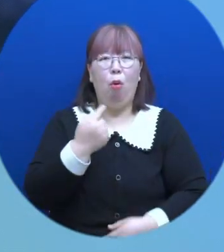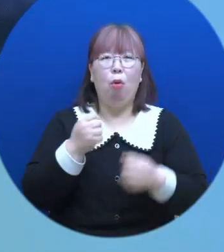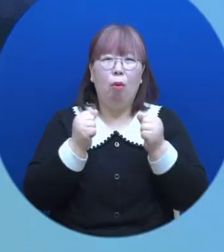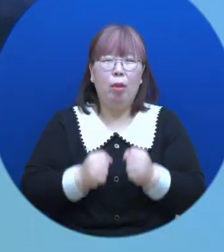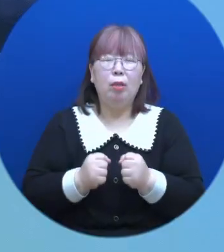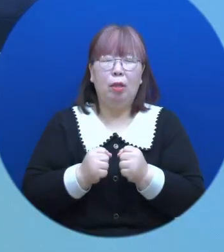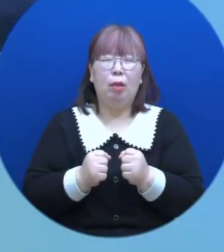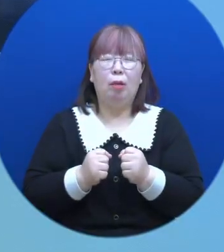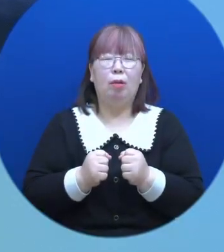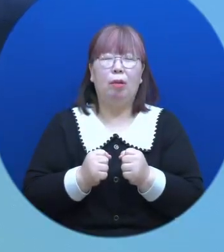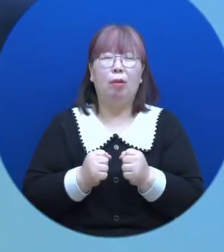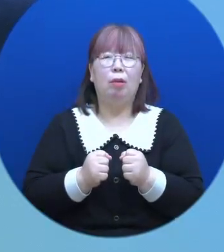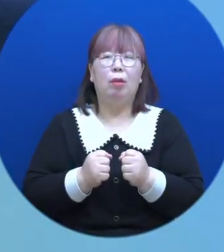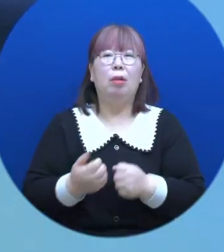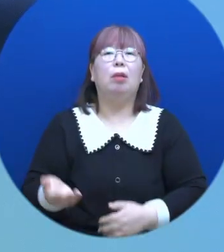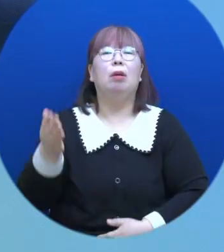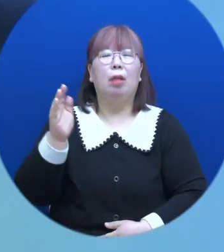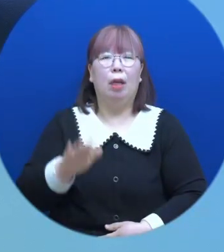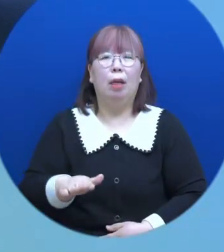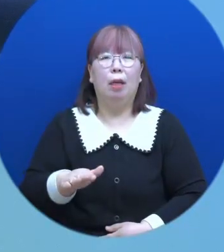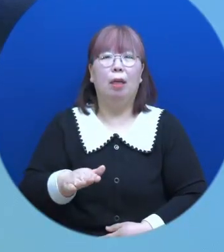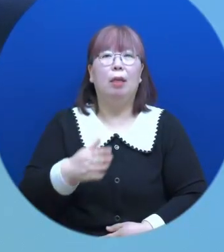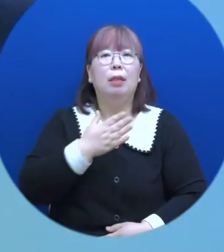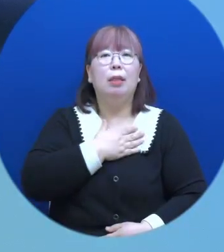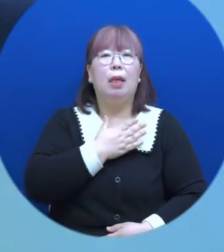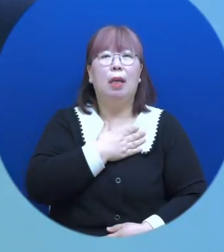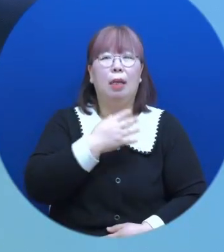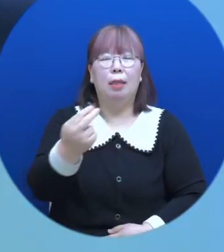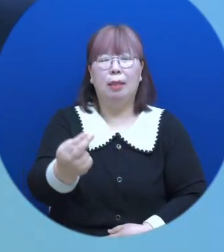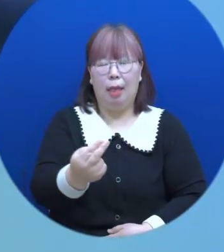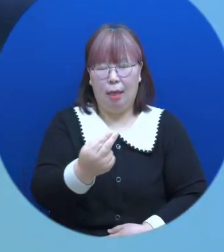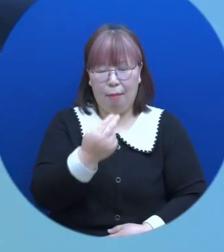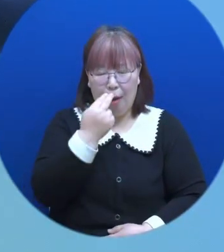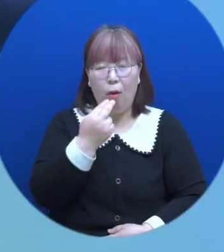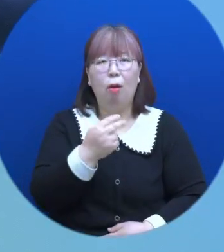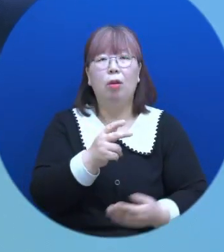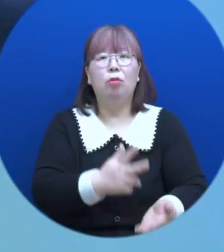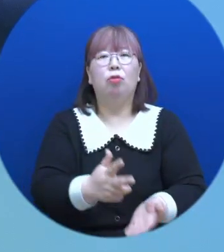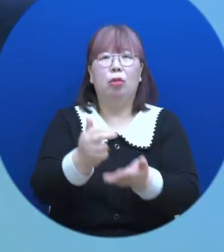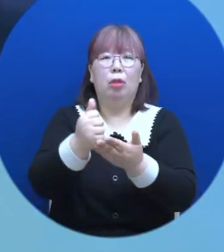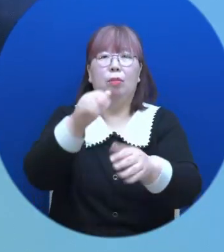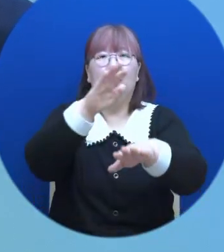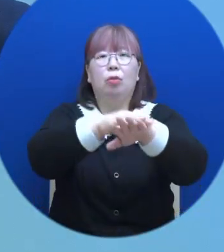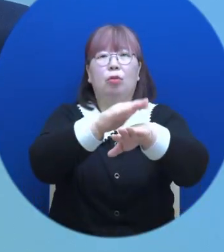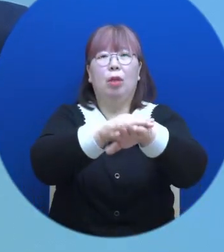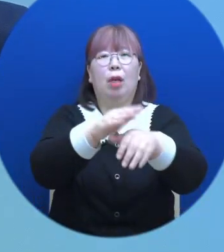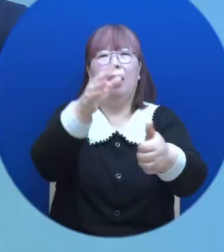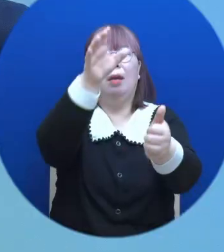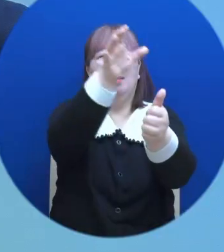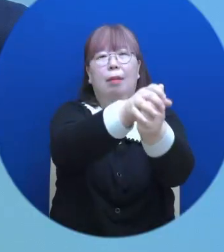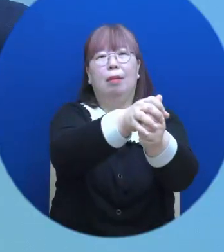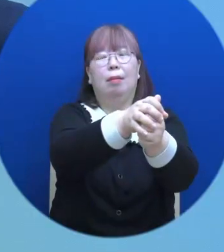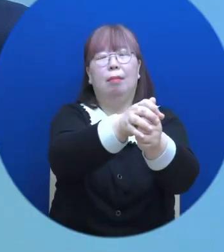홀로입니다. 그러나 내 생명 주님 손에 들려 있습니다.